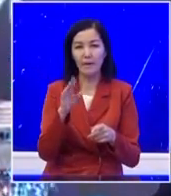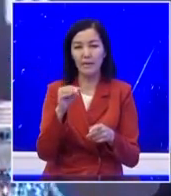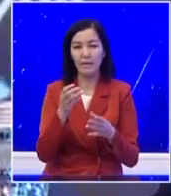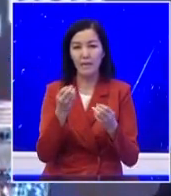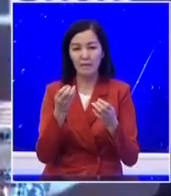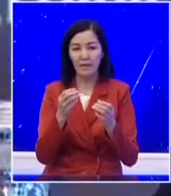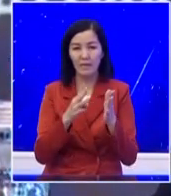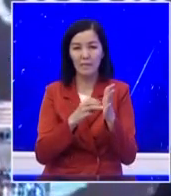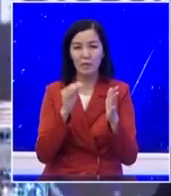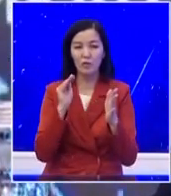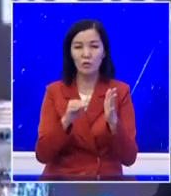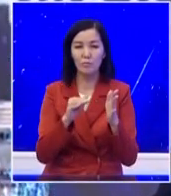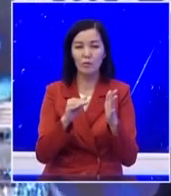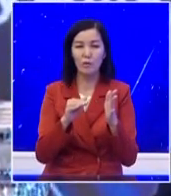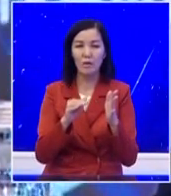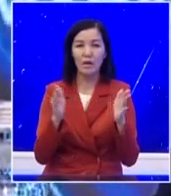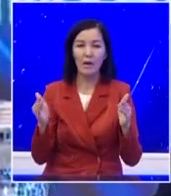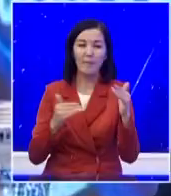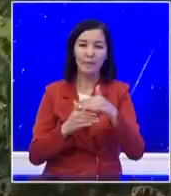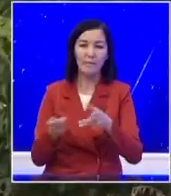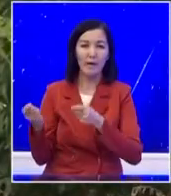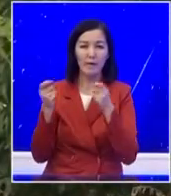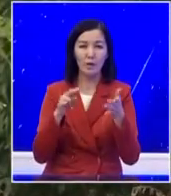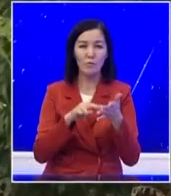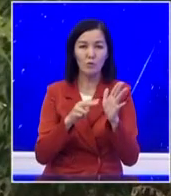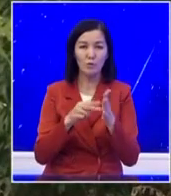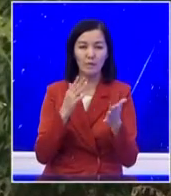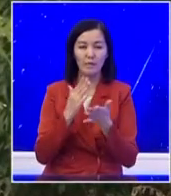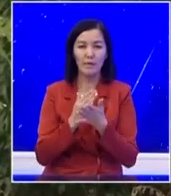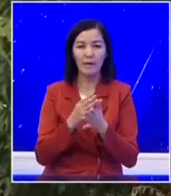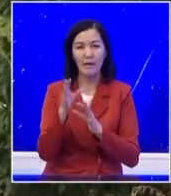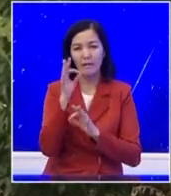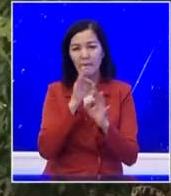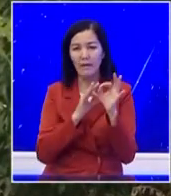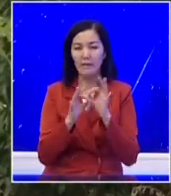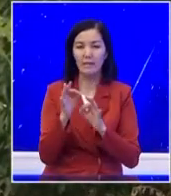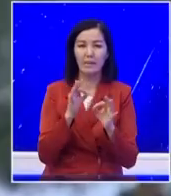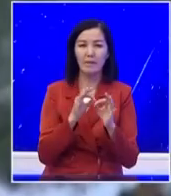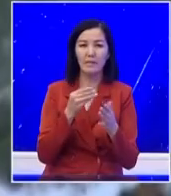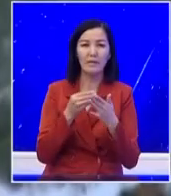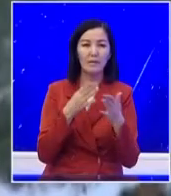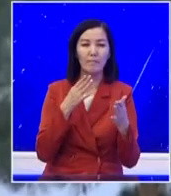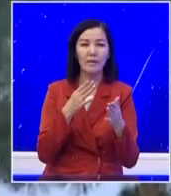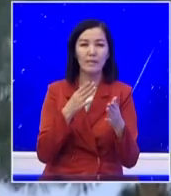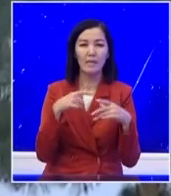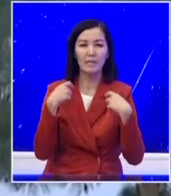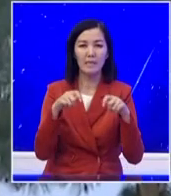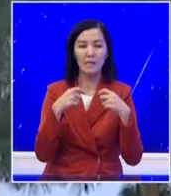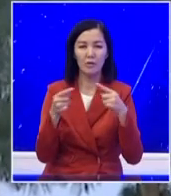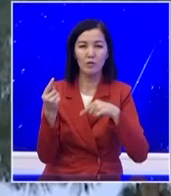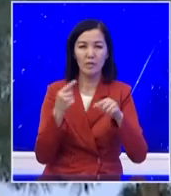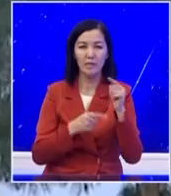тағы 800 мың қаптамасын жеткізу көзделген. Министр дәрі-дәрмекті шекті бағасынан қымбатқа сатқан үшін